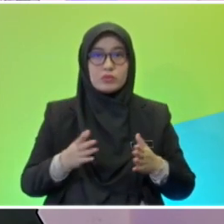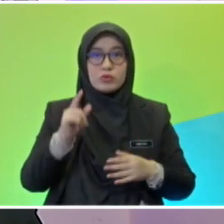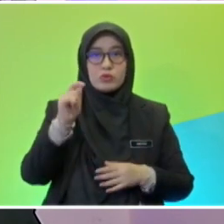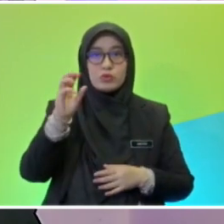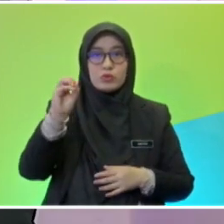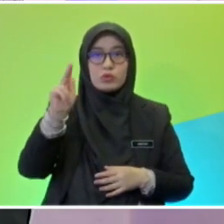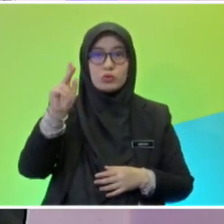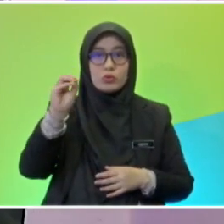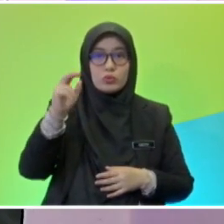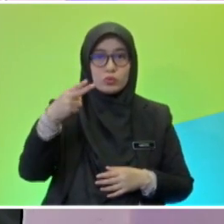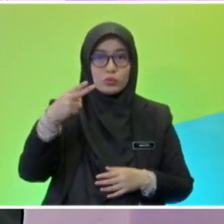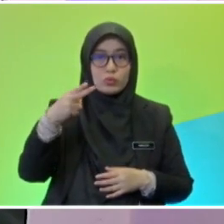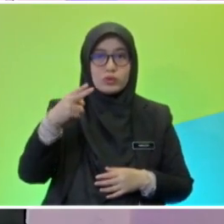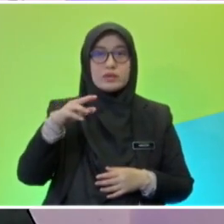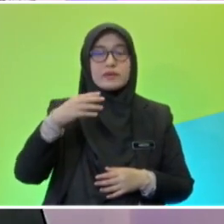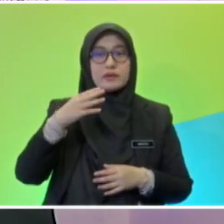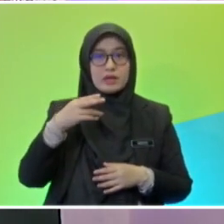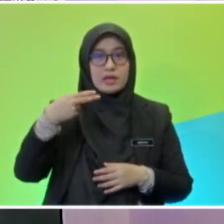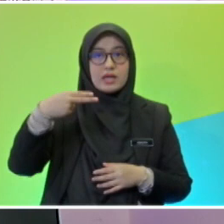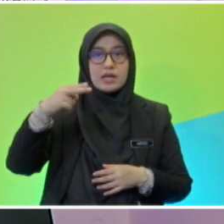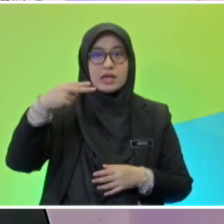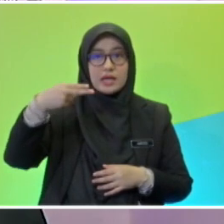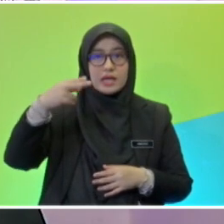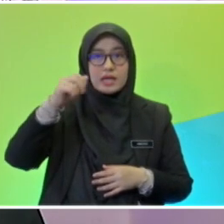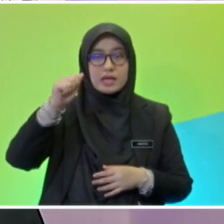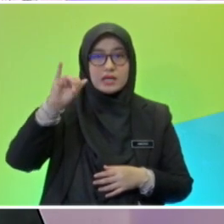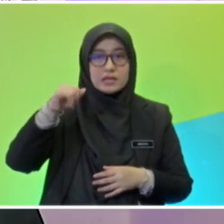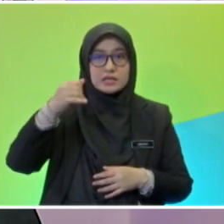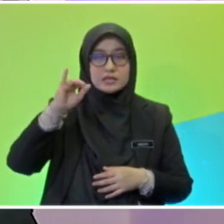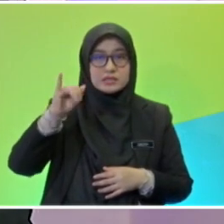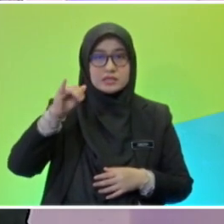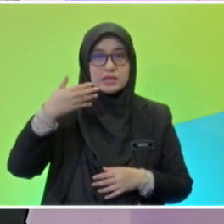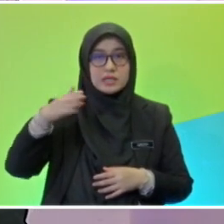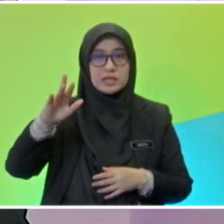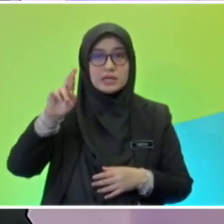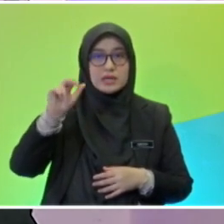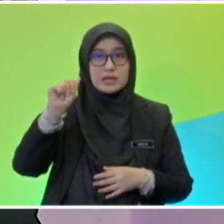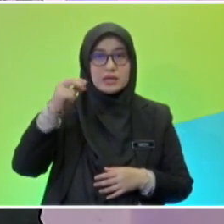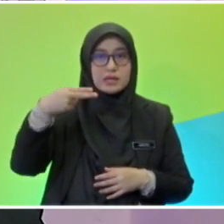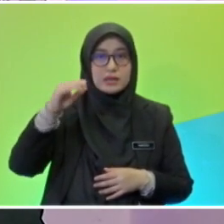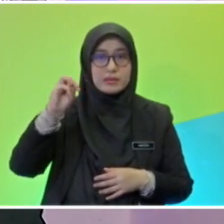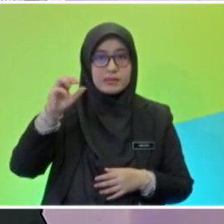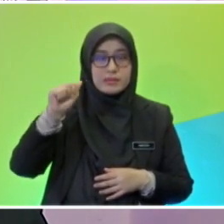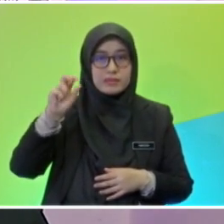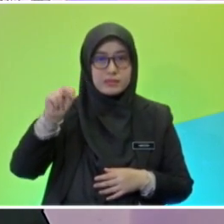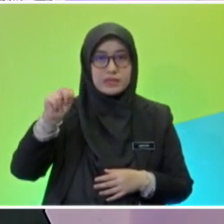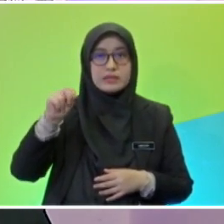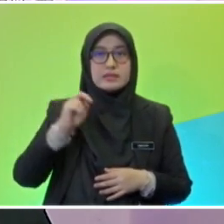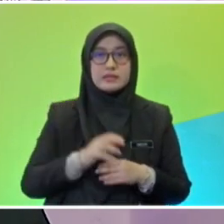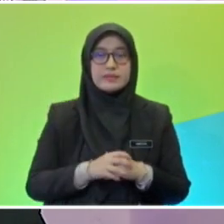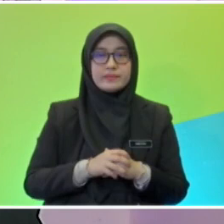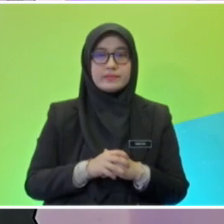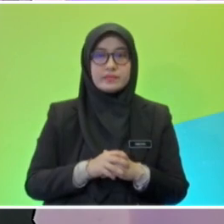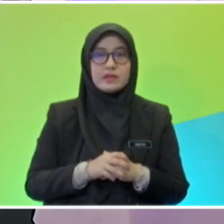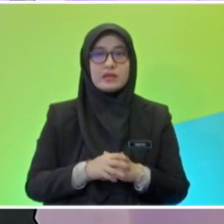Haji Abdurrahman Limbung di Trengganu contohnya yang melancarkan penentangan tapi bukan mesinnya tapi tahu adalah